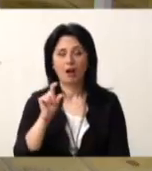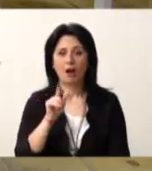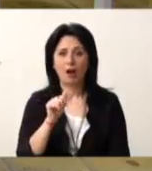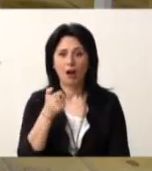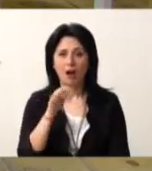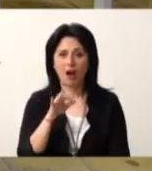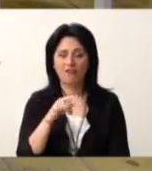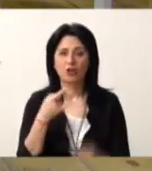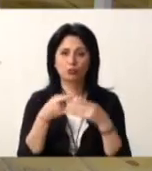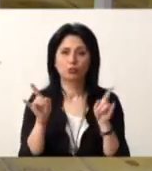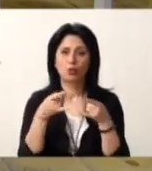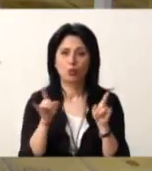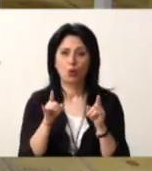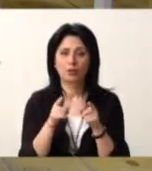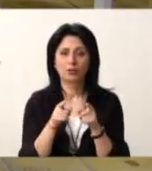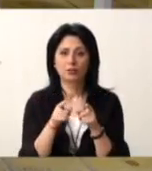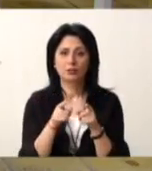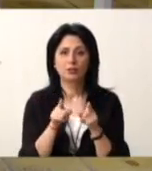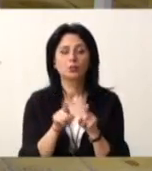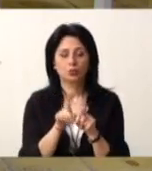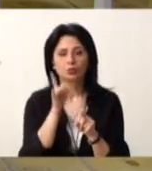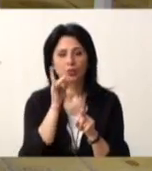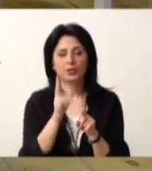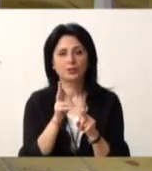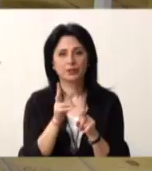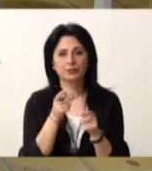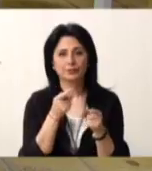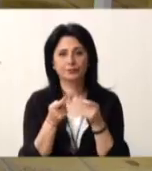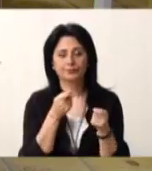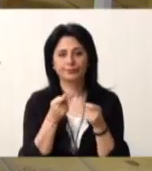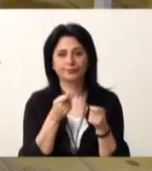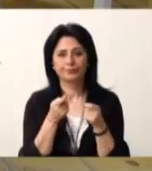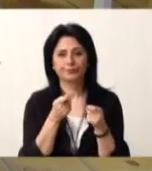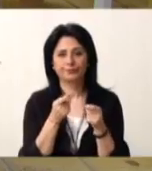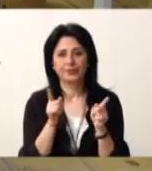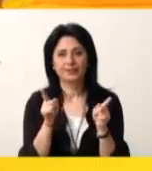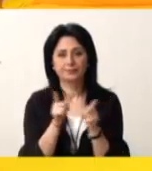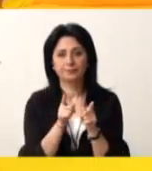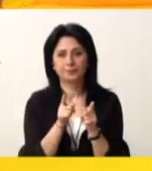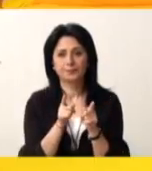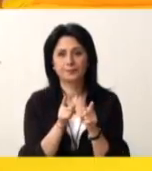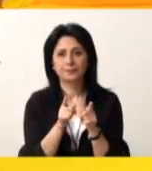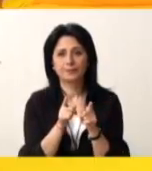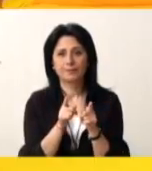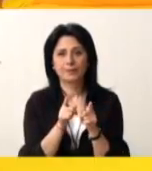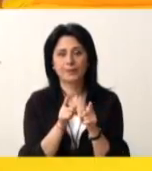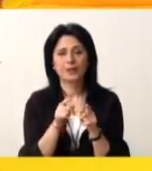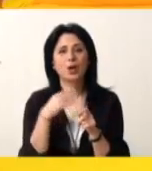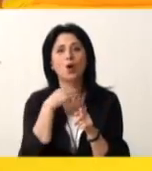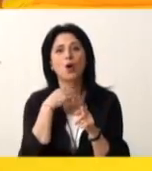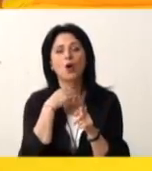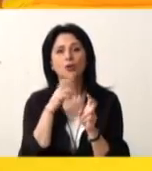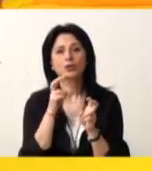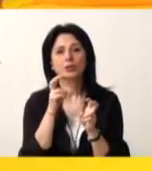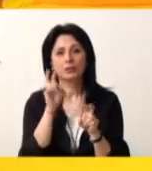ვახსენოთ, შოკოლადი და ასე შემდეგ. ეს პროდუქტები აუცილებლად უნდა სიფრთხილის ზონაში უნდა დავტოვოთ. ჩვენ არ ვთქვით ხორც პროდუქტებზე,